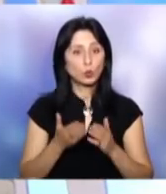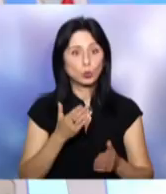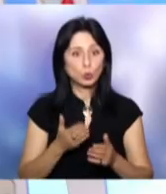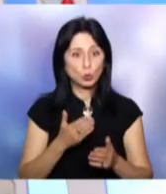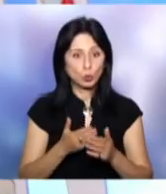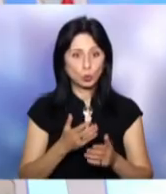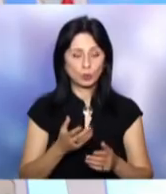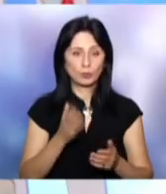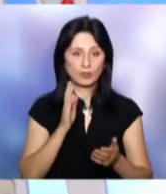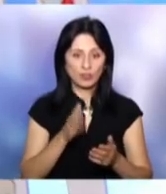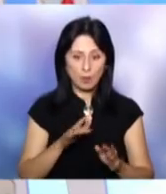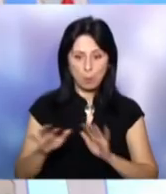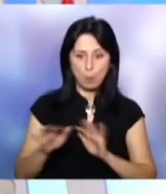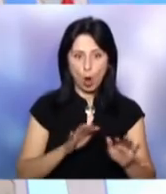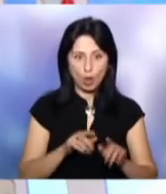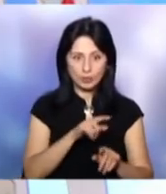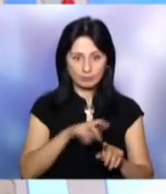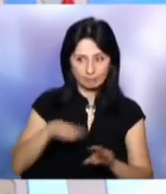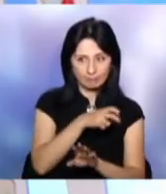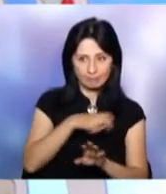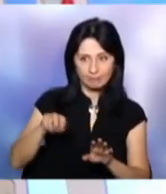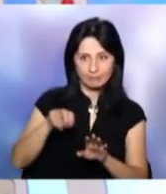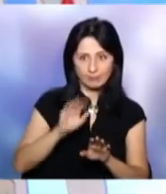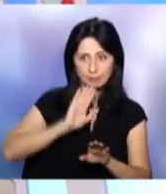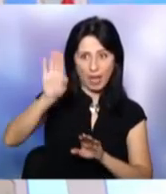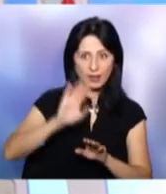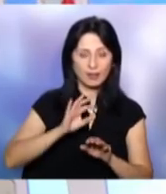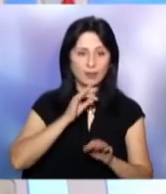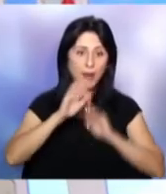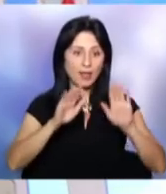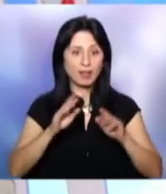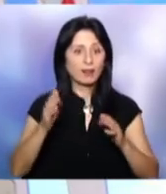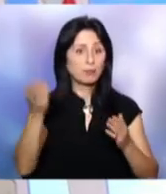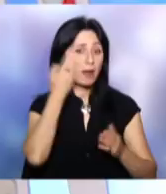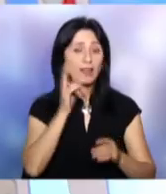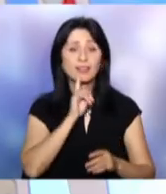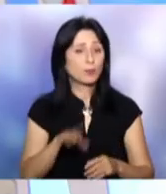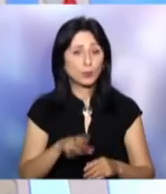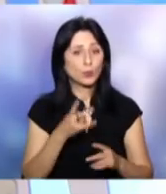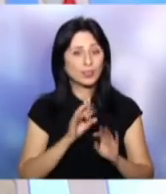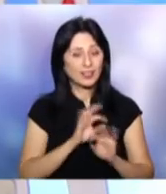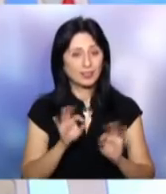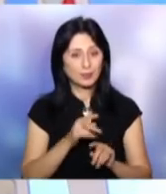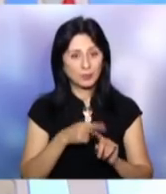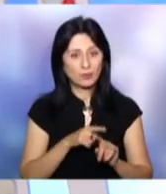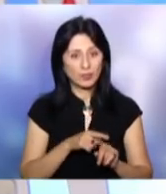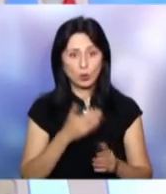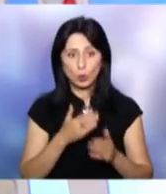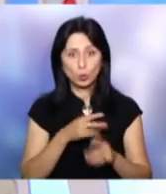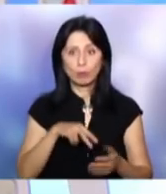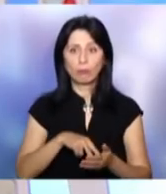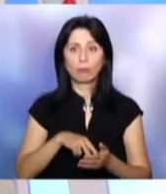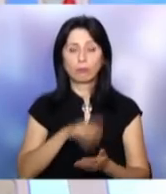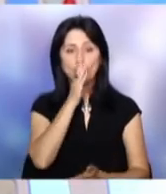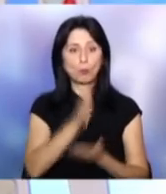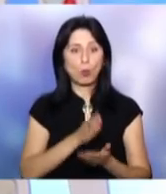იქნება სხარტი, მოქნილი, კარგად გავარჯიშებული და ასე შემდეგ, ის პრაქტიკულად ყოველთვის ეცდება რომ აირიდოს და თუ არ